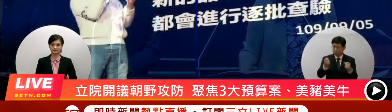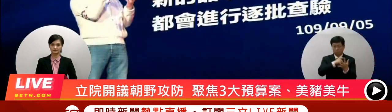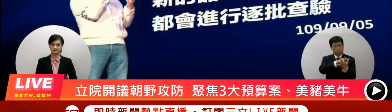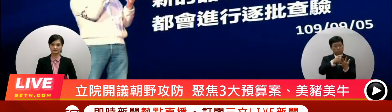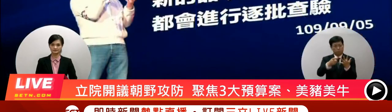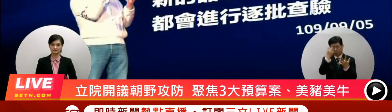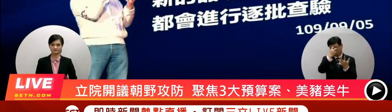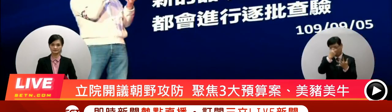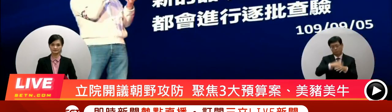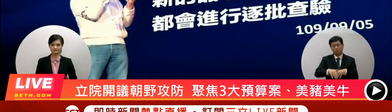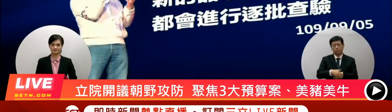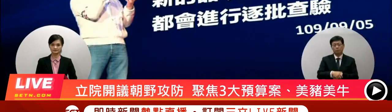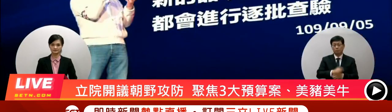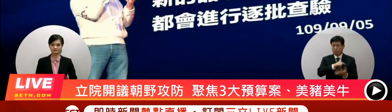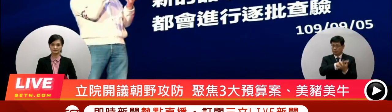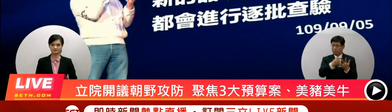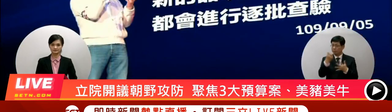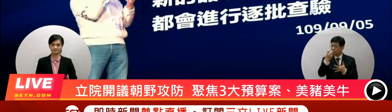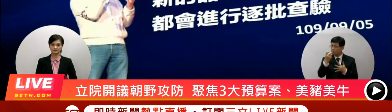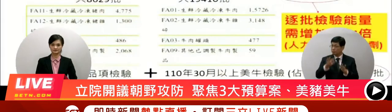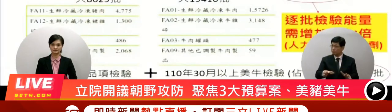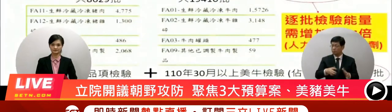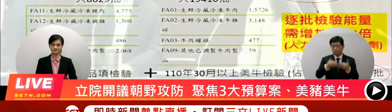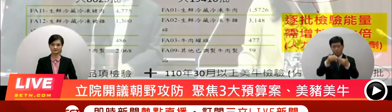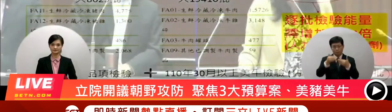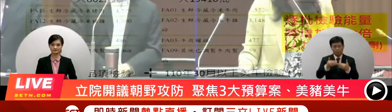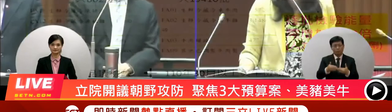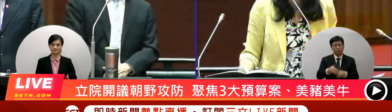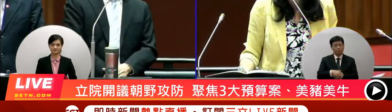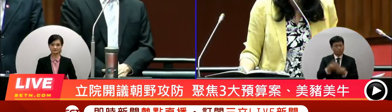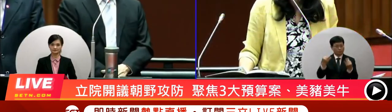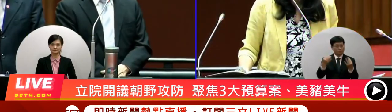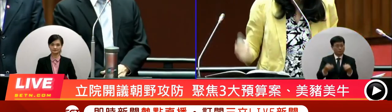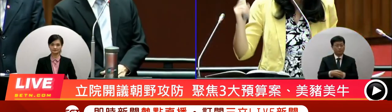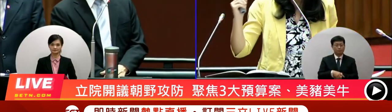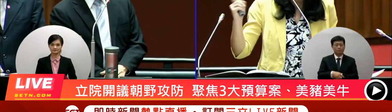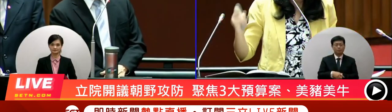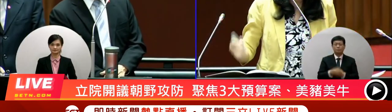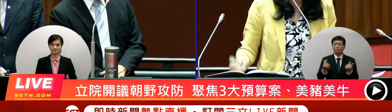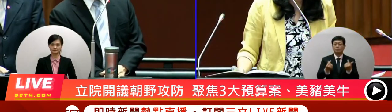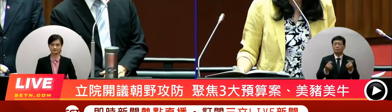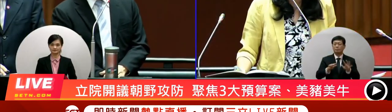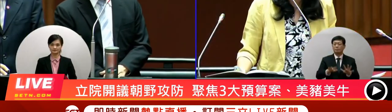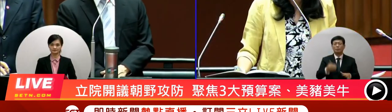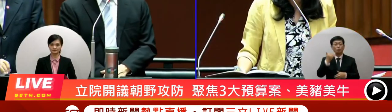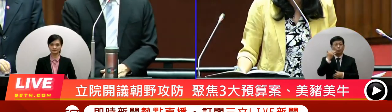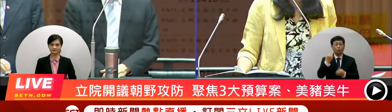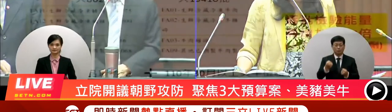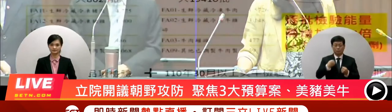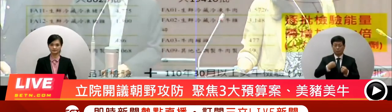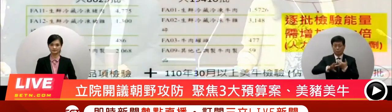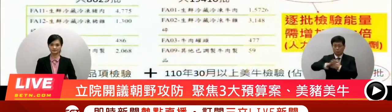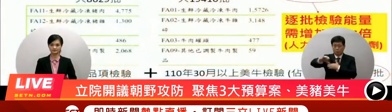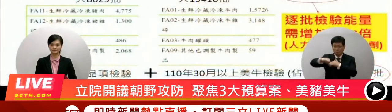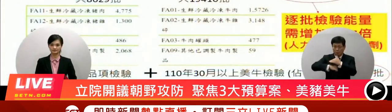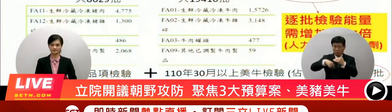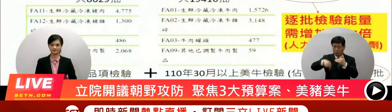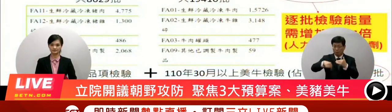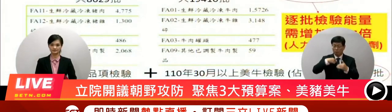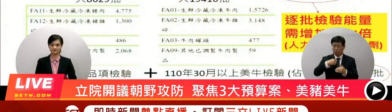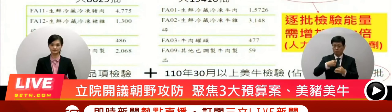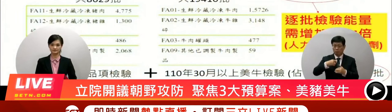查验。好，逐批的查验，我们就来看一下逐批查验的数据。比如说，我们今天如果在边境我们要做逐批